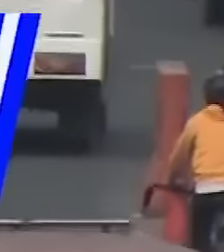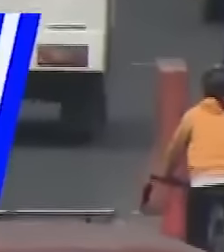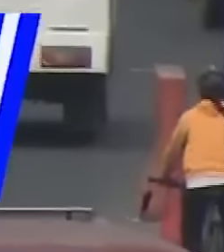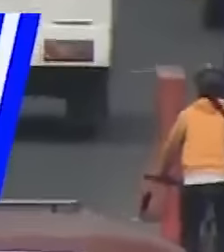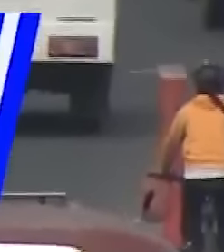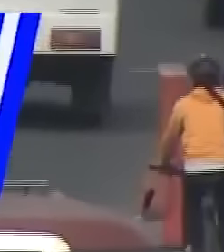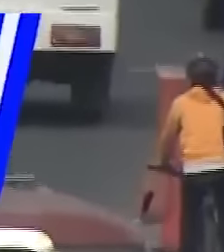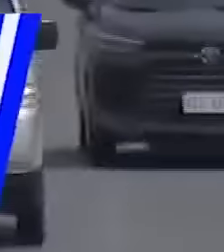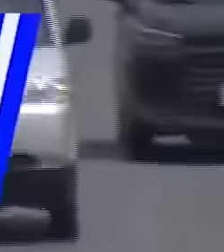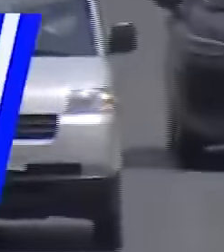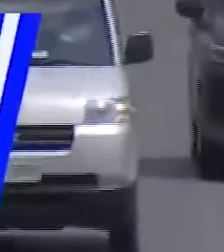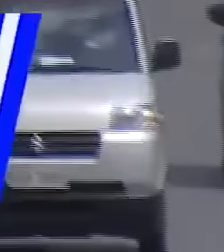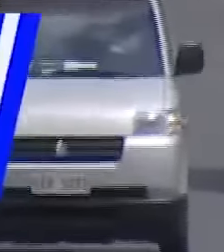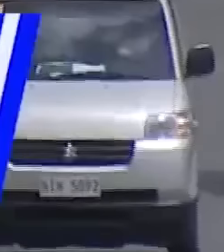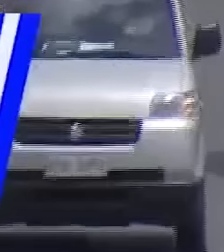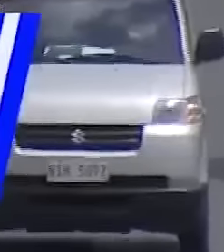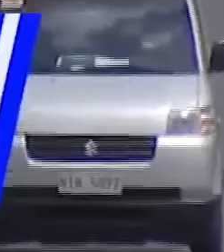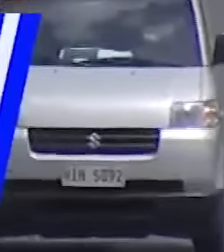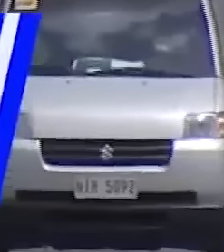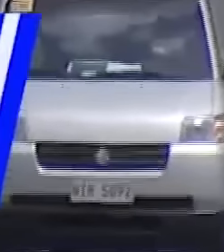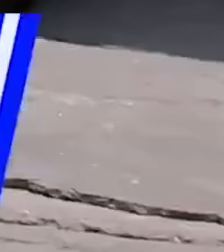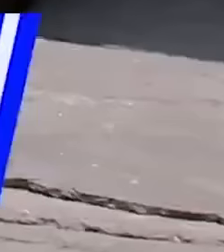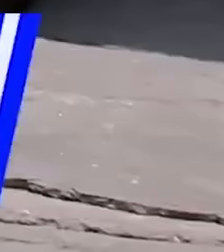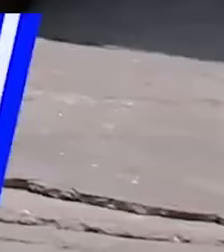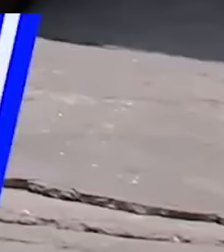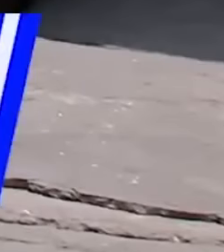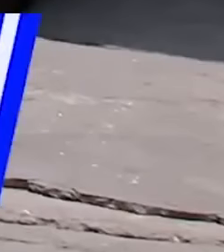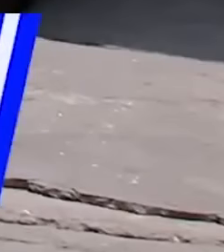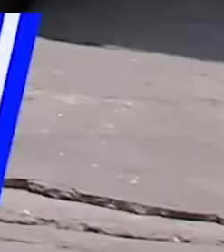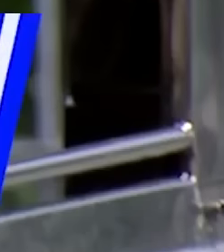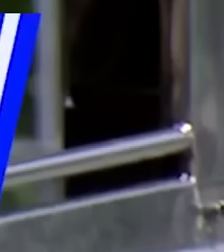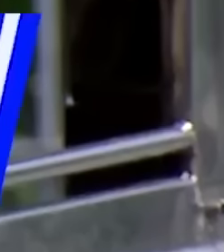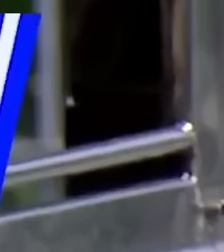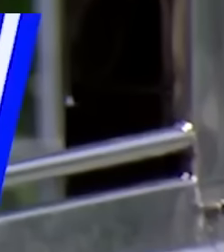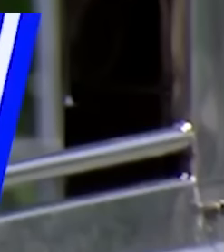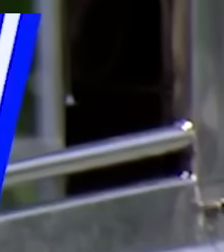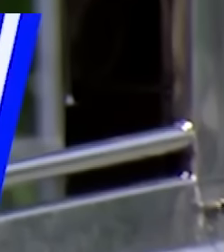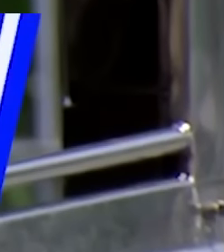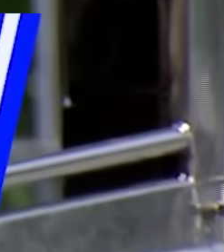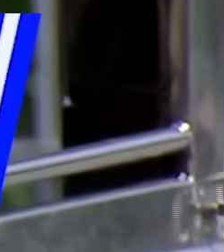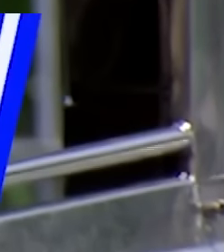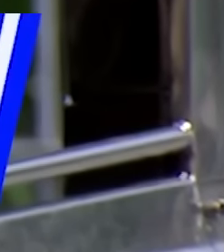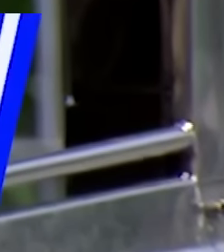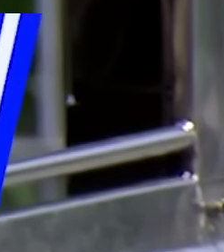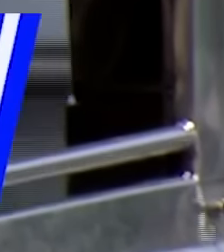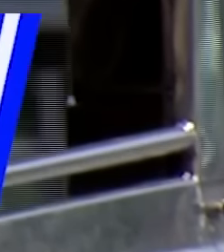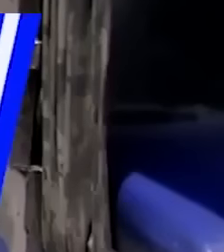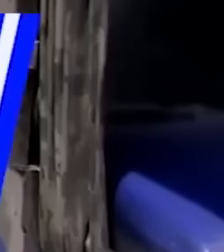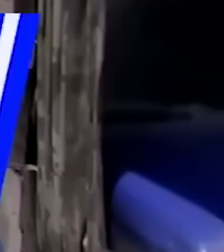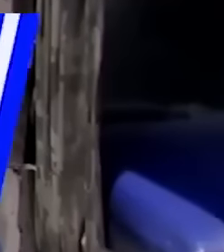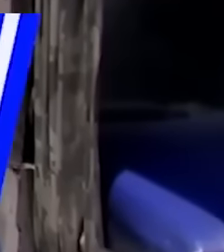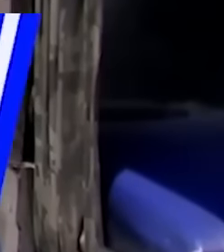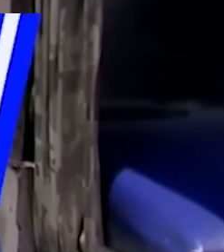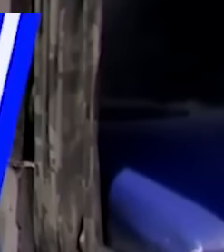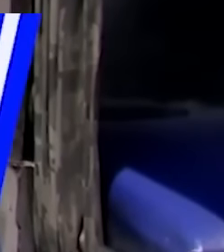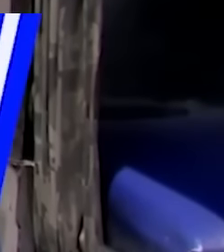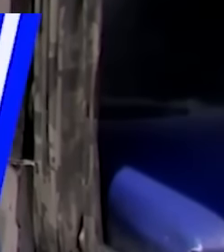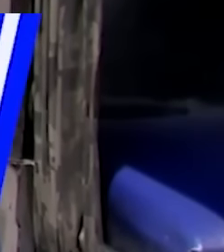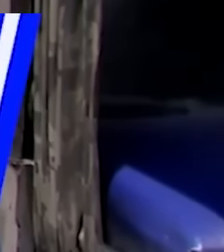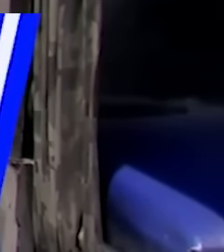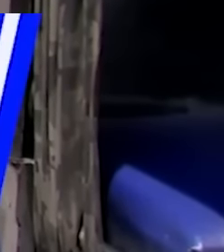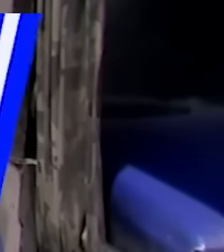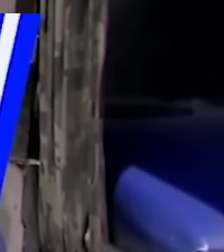pilit pa rin ng mamasada kahit nangangambang masita. 20 unit naman ng Atinto Transport Cooperative ang hindi inaprubahan ang